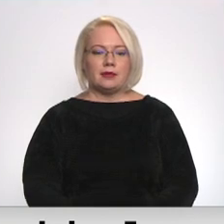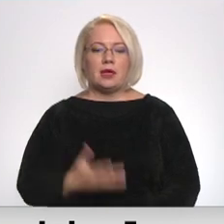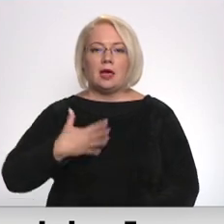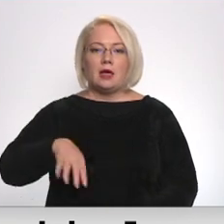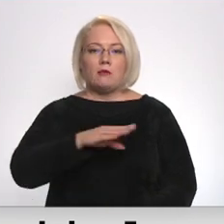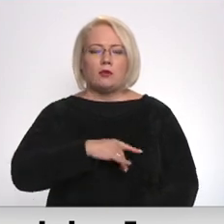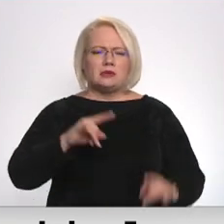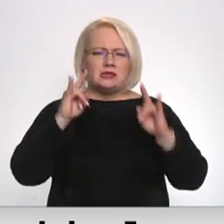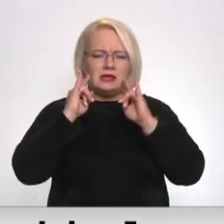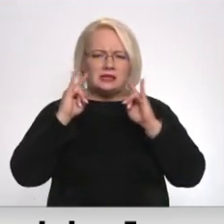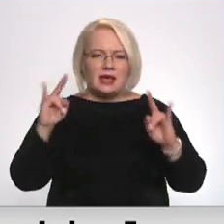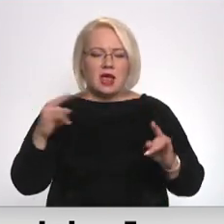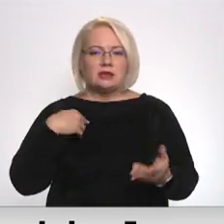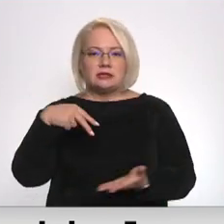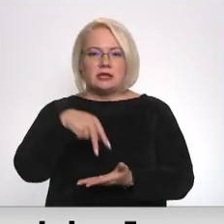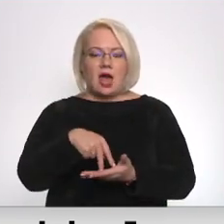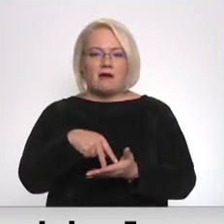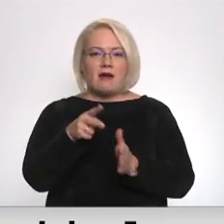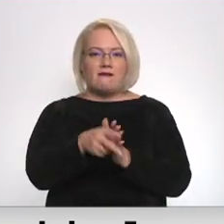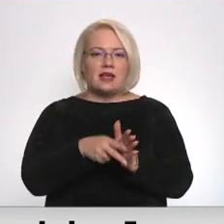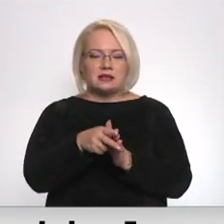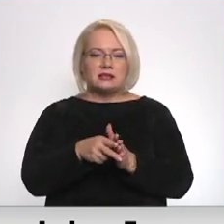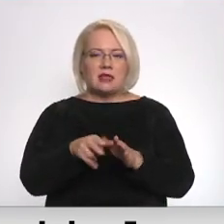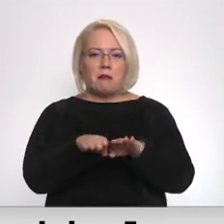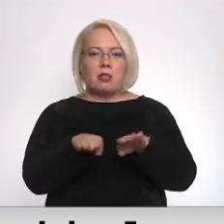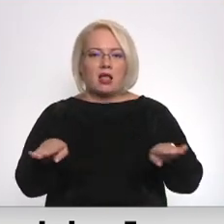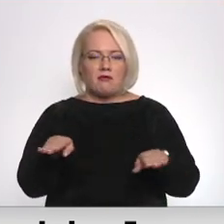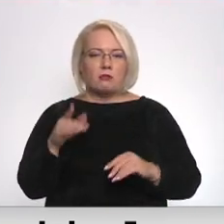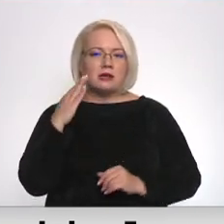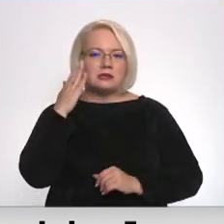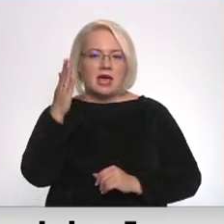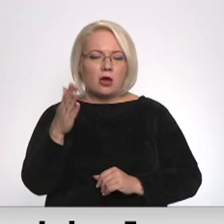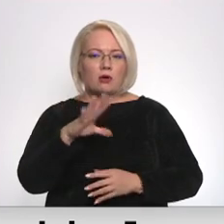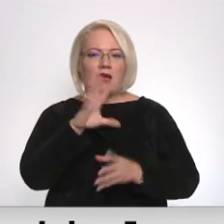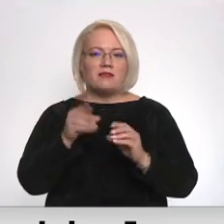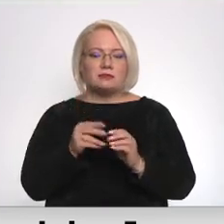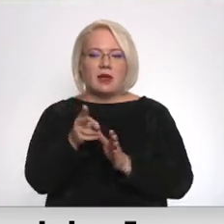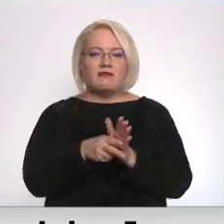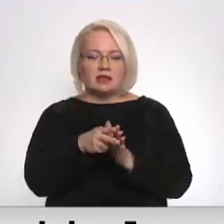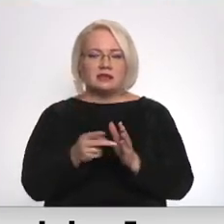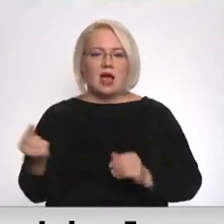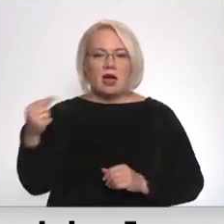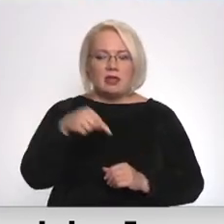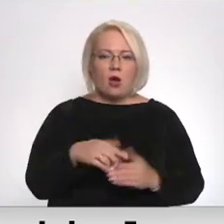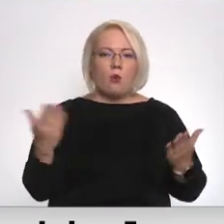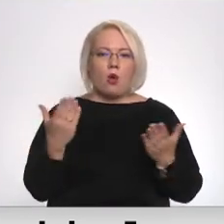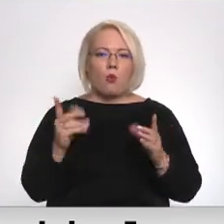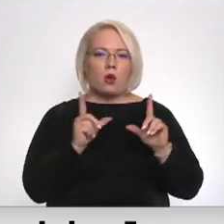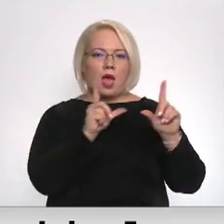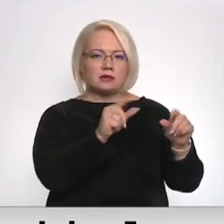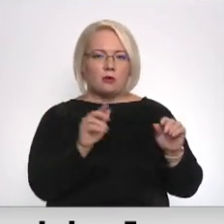ir sirēnas, un es stāvu uz vilciena platformas, un es ļoti ceru, ka mums vispār vilciens atnāks, un mēs kaut kur varēsim